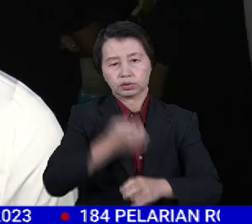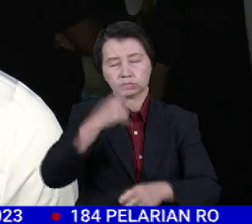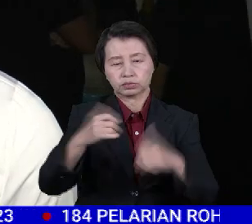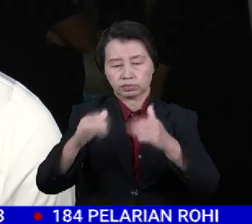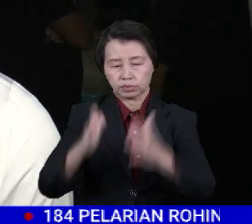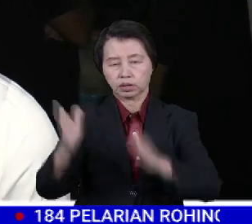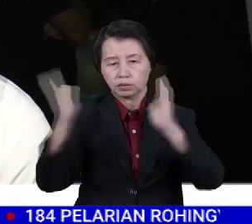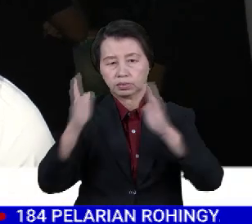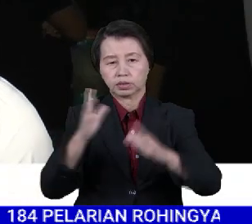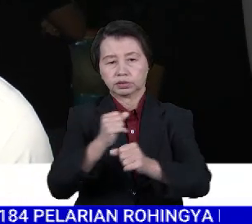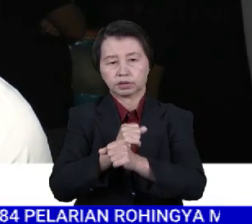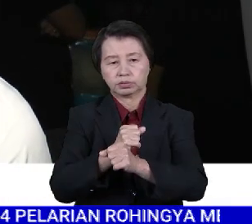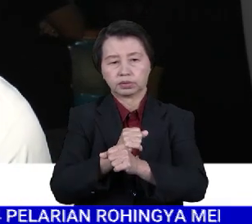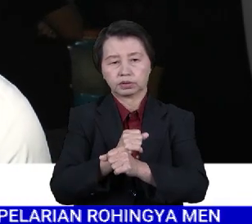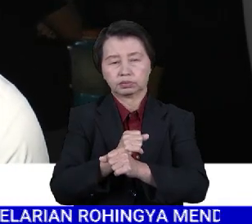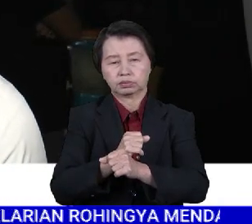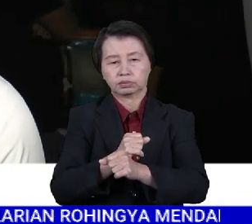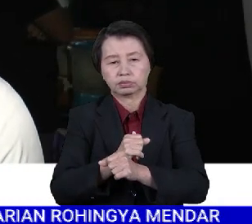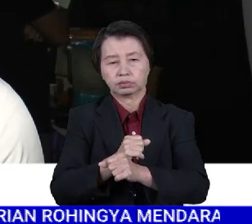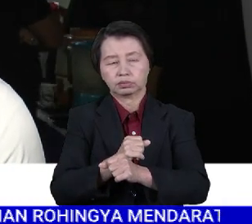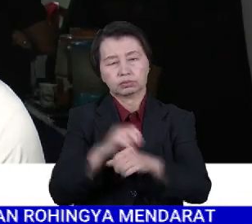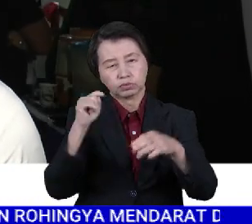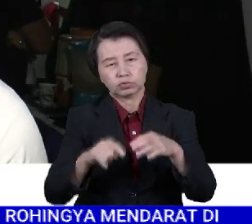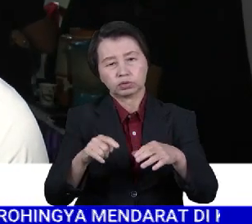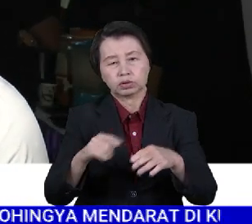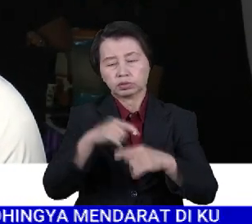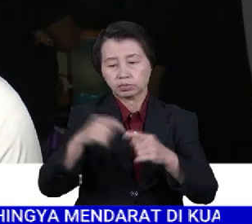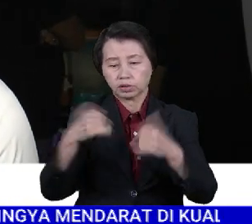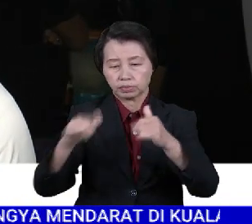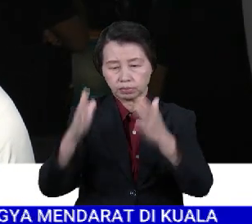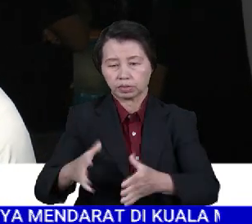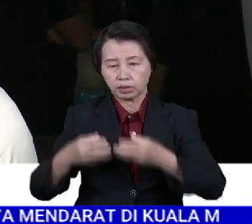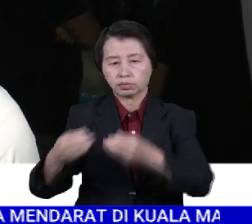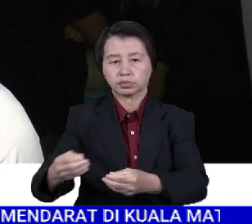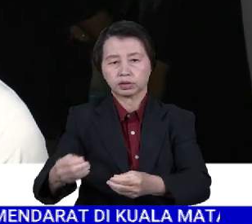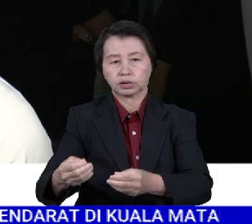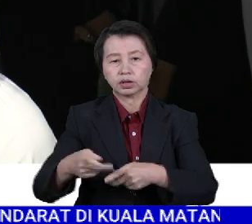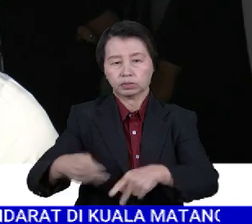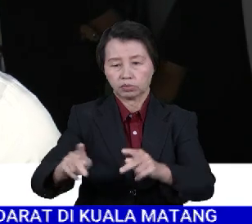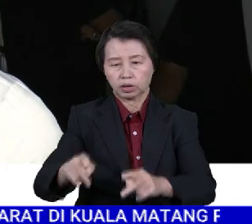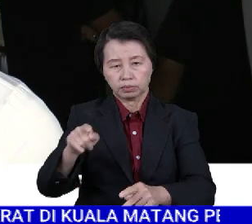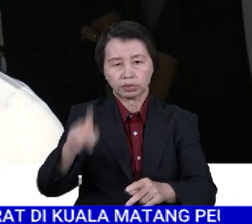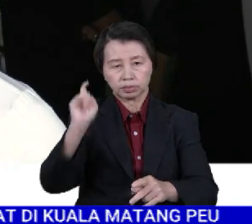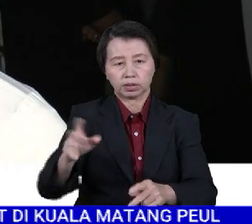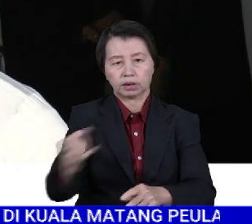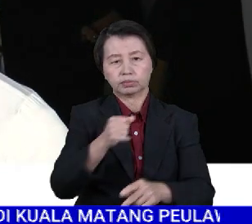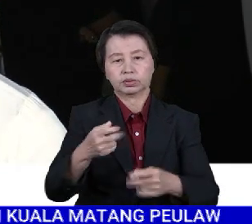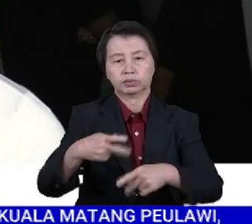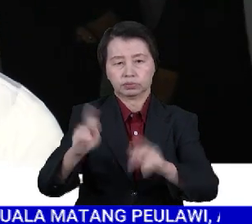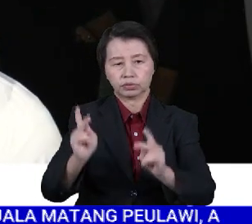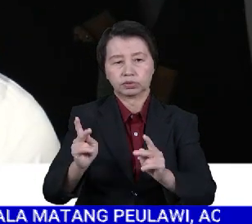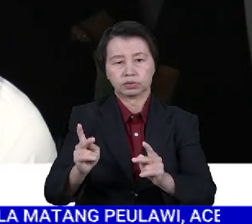pemain Kita dapat minit tapi apabila pemain kita diberikan peluang Saya rasa mereka harus